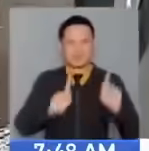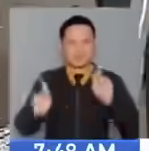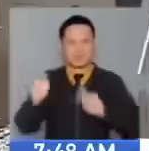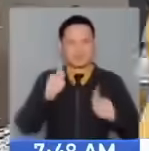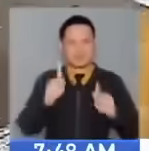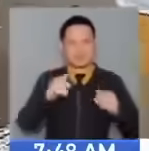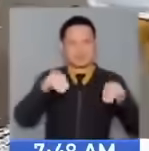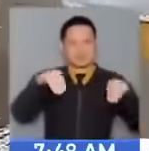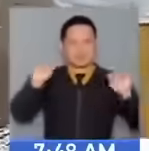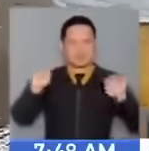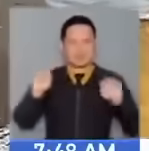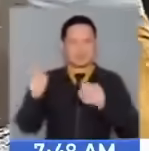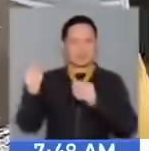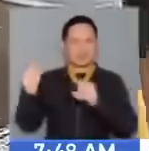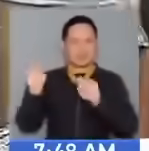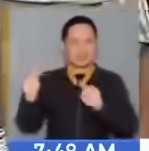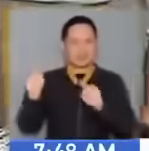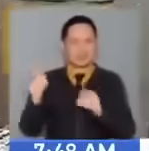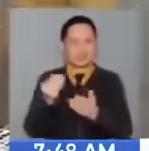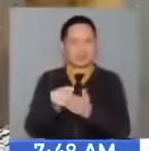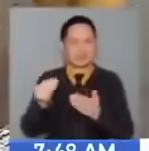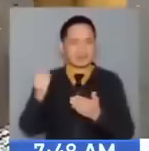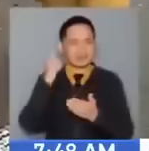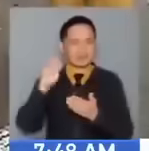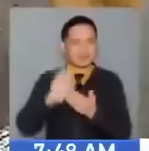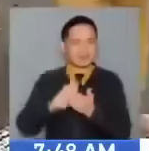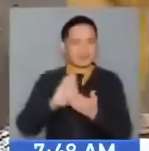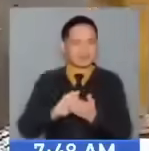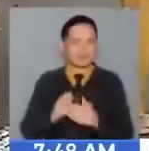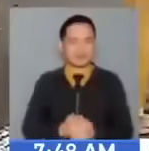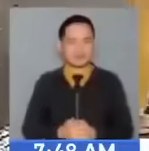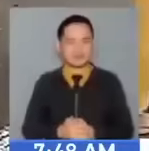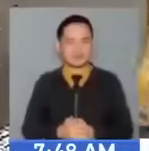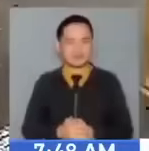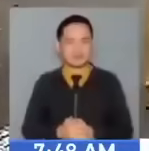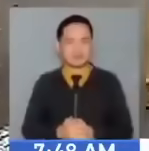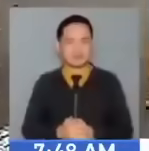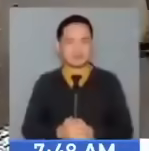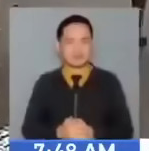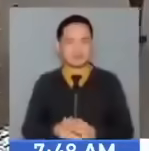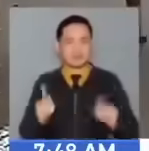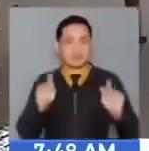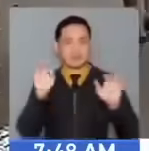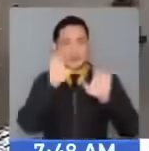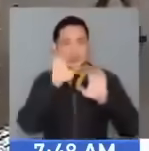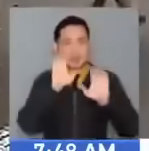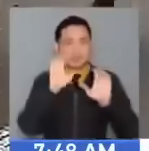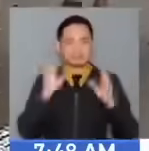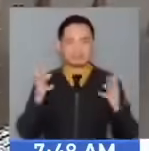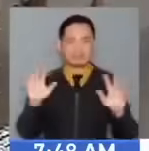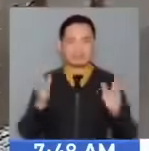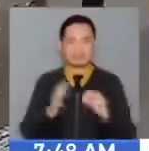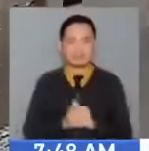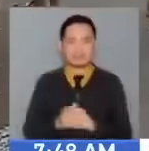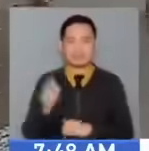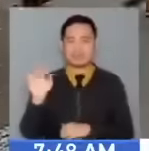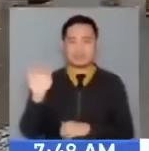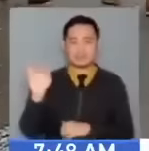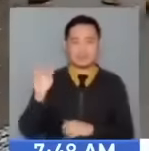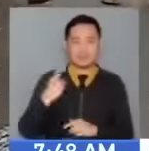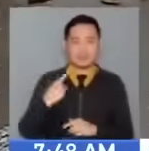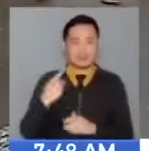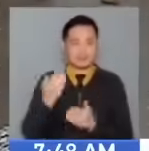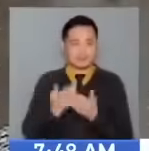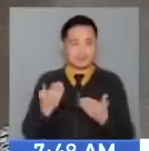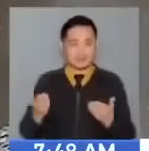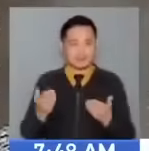matumal yung pamimili ng mga naghahanap ng school supplies. May ilang gamit din kasi na medyo tumaas